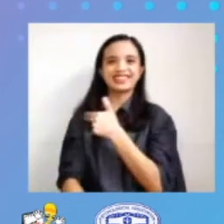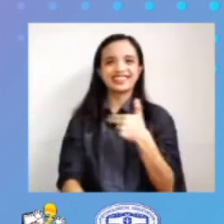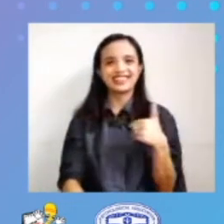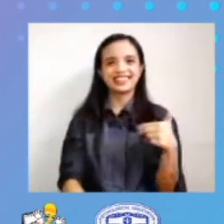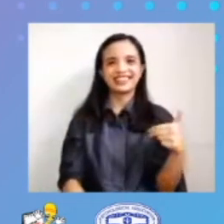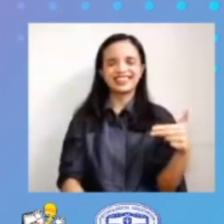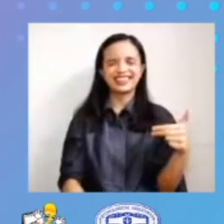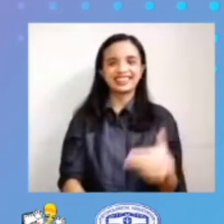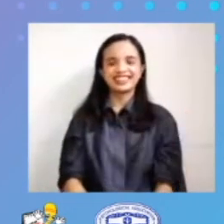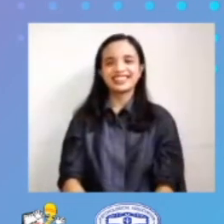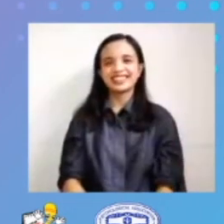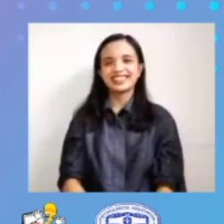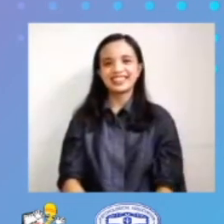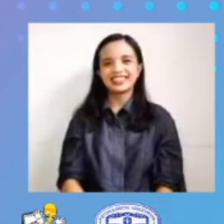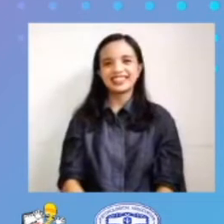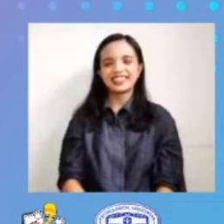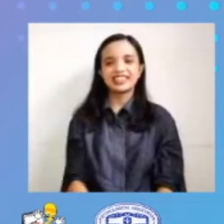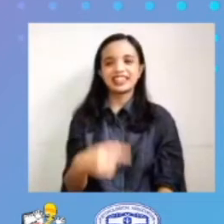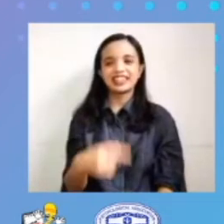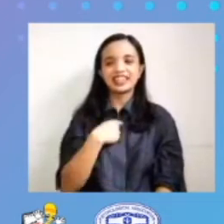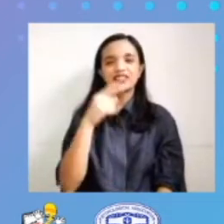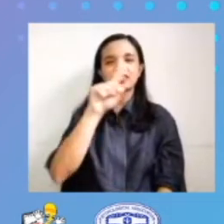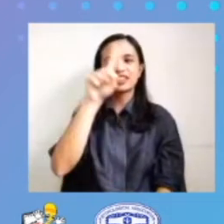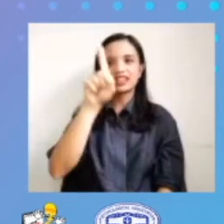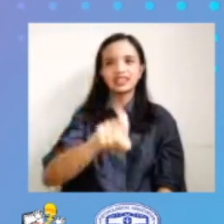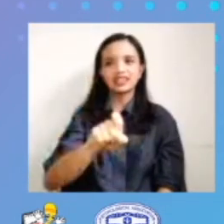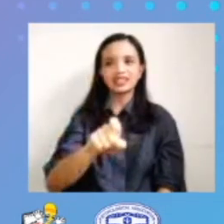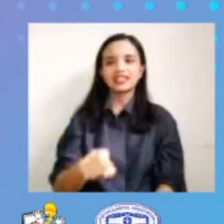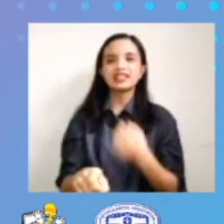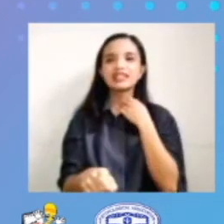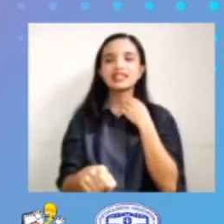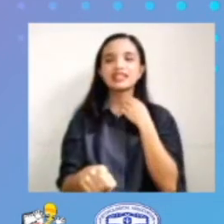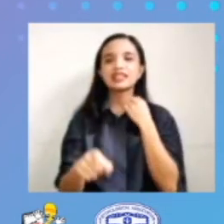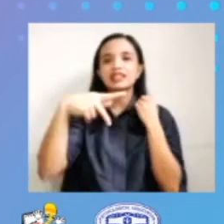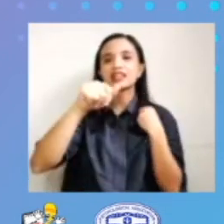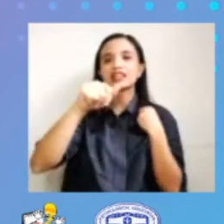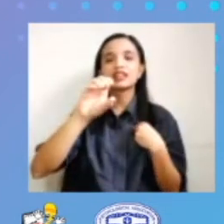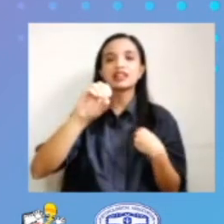pag nakalagpas na kayo dyan, patulong na kay Enzo